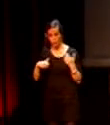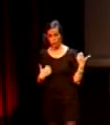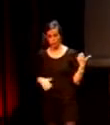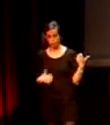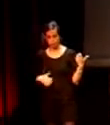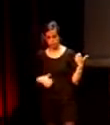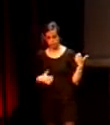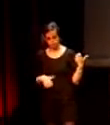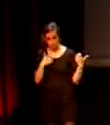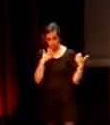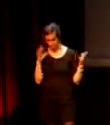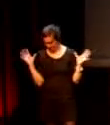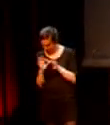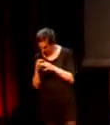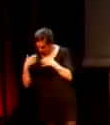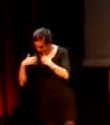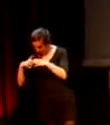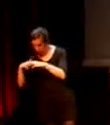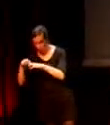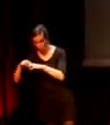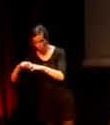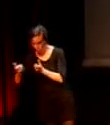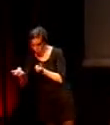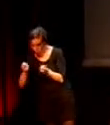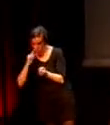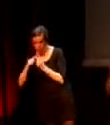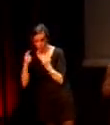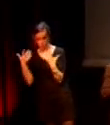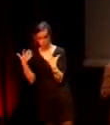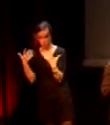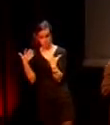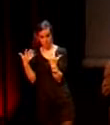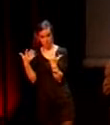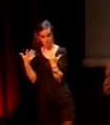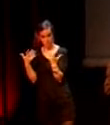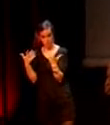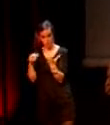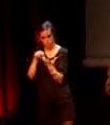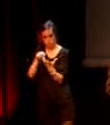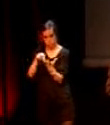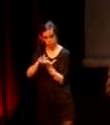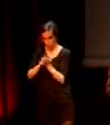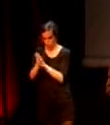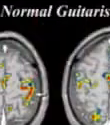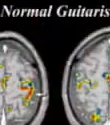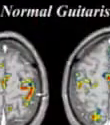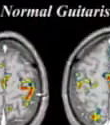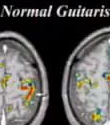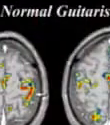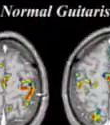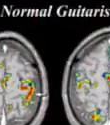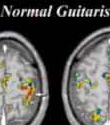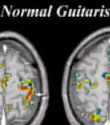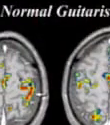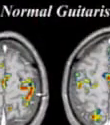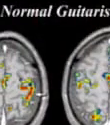façon détaillée, ça devient une espèce de patate, là. Et donc, quand la personne veut bouger un doigt, eh bien, automatiquement, son cerveau, il ne